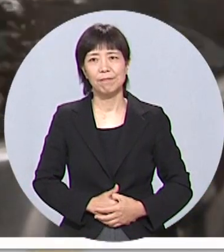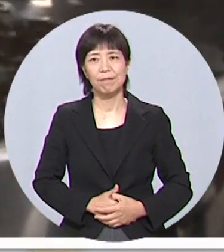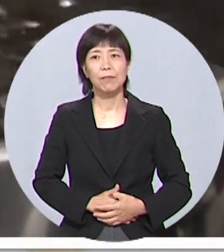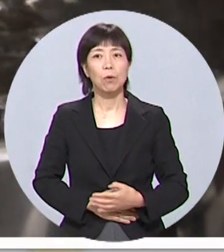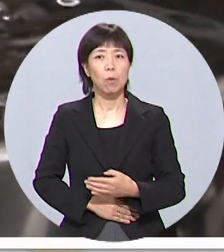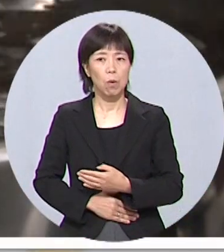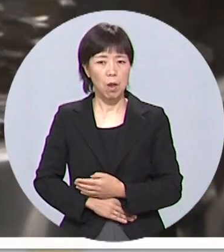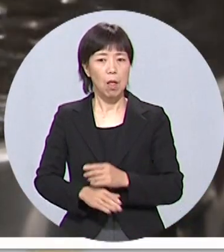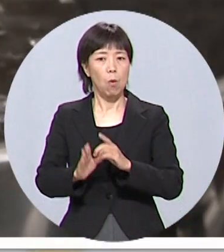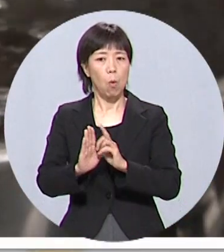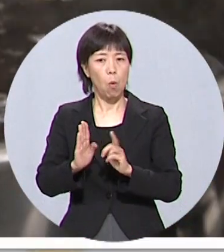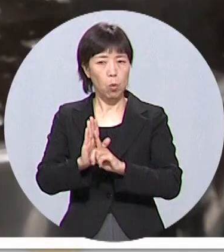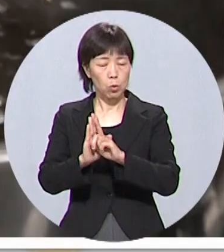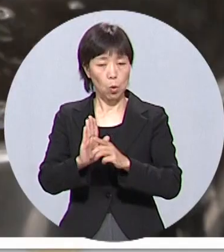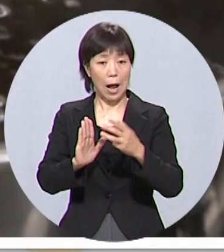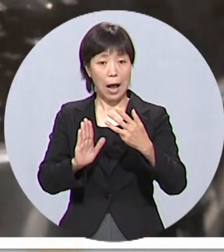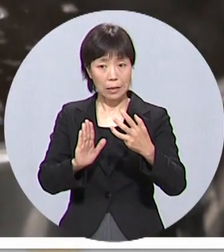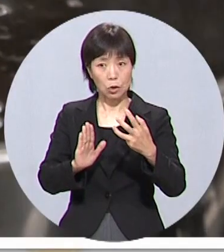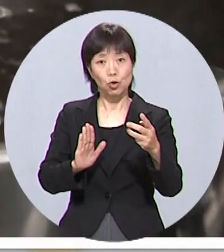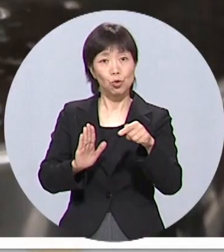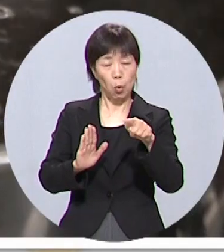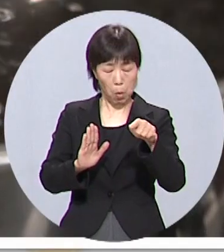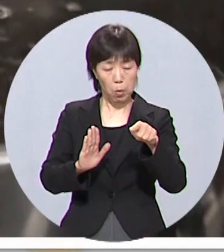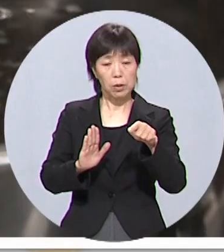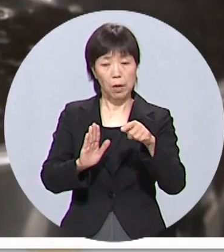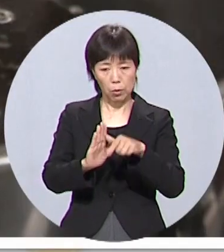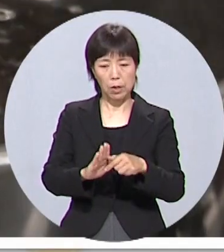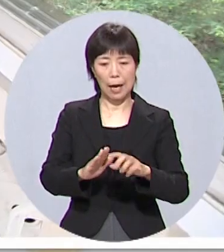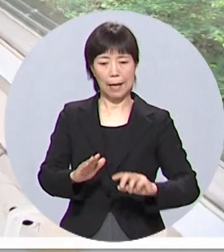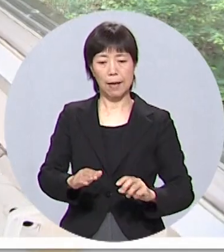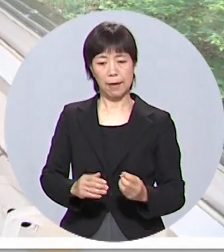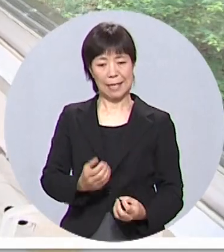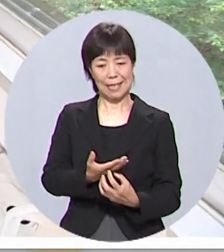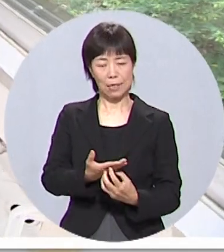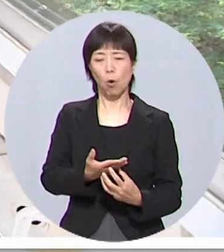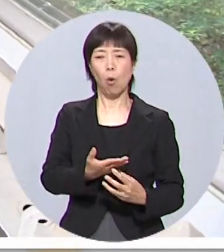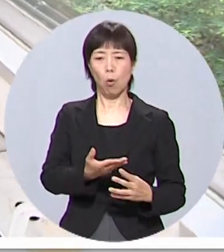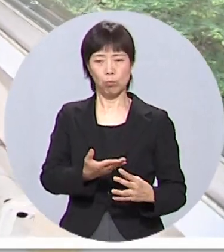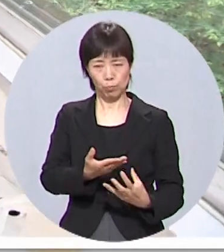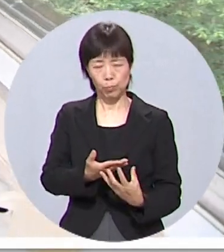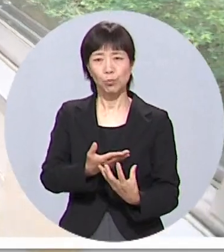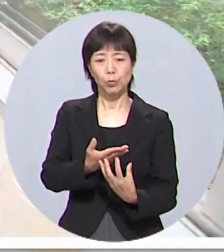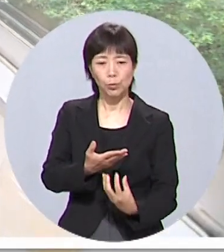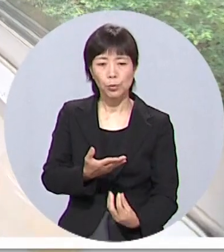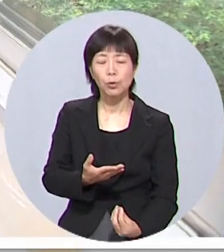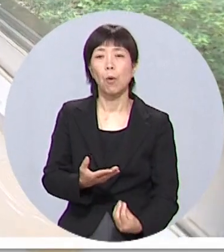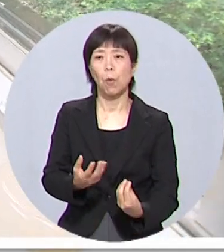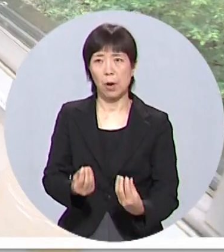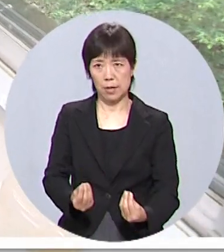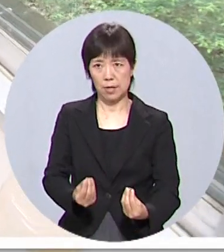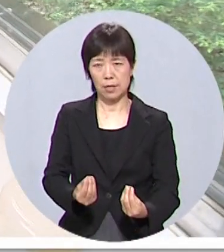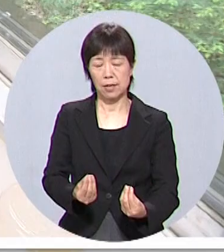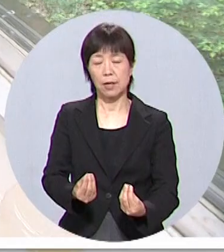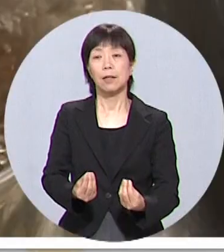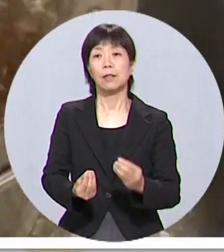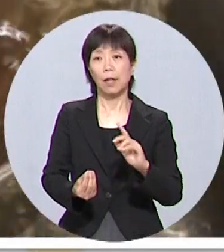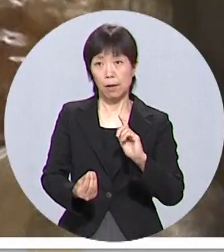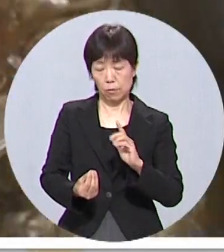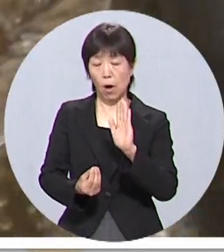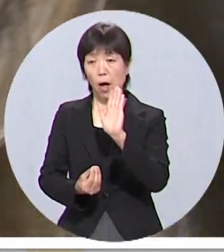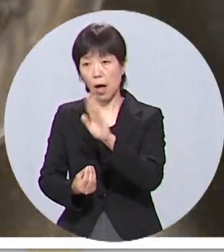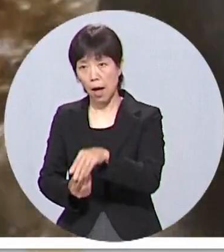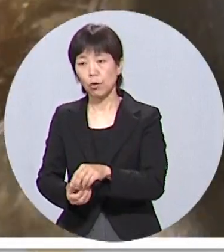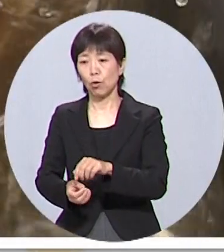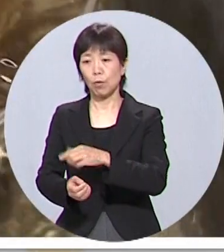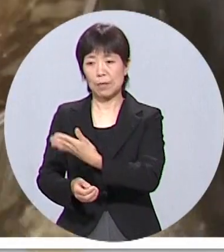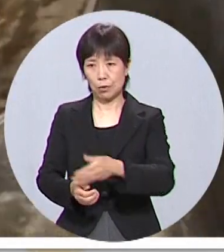染液の温度が80度になったら火を止め、そのまま浸します。1分経ったら水で染液を洗い流し、鉄焙